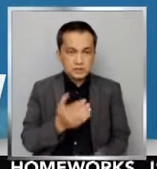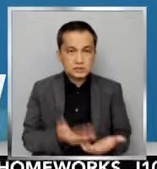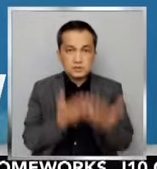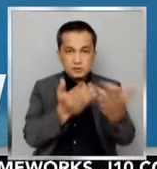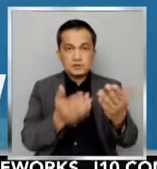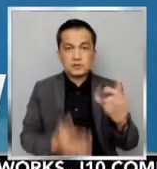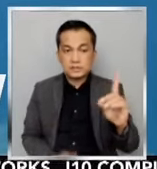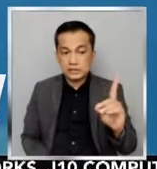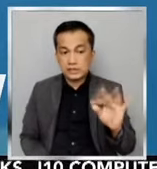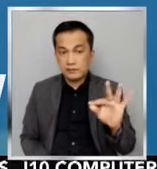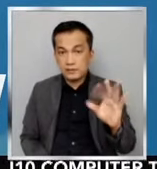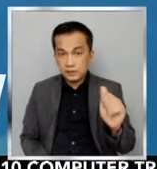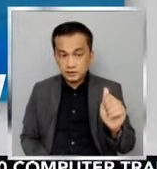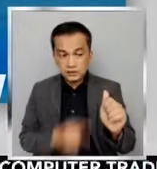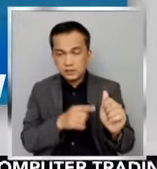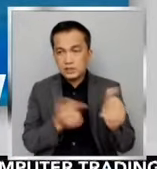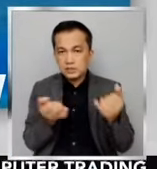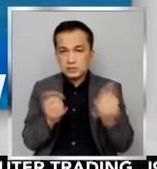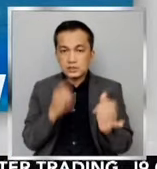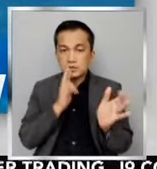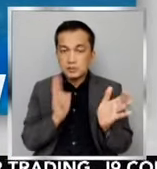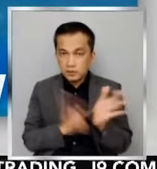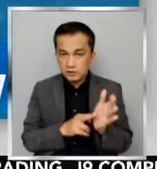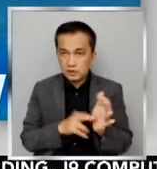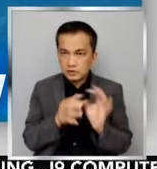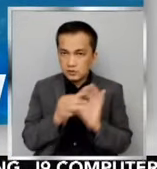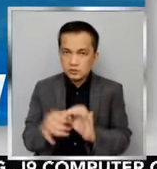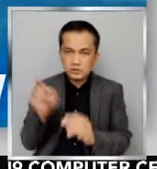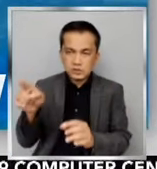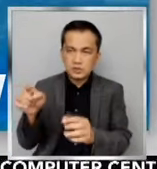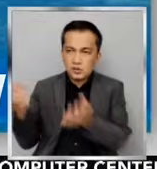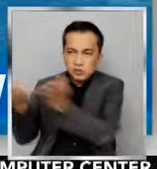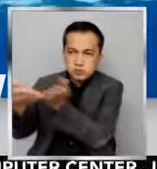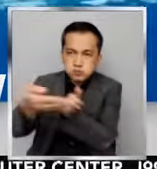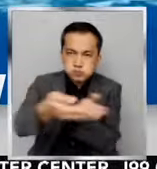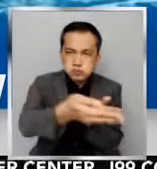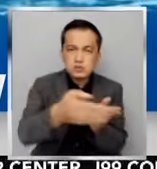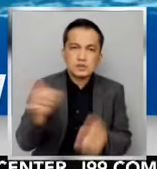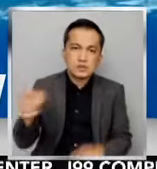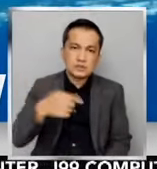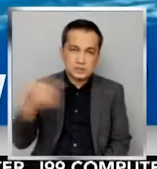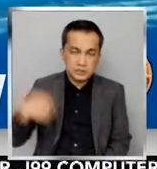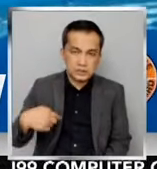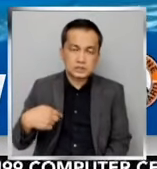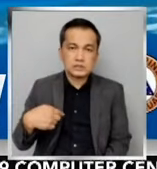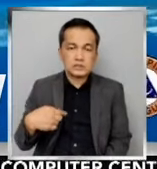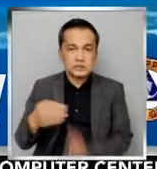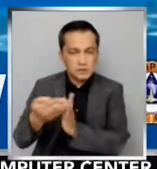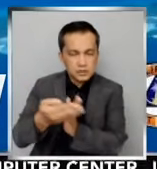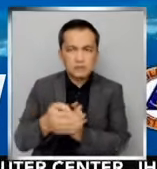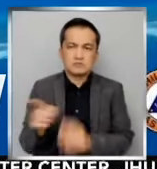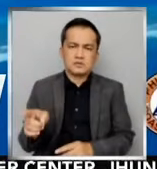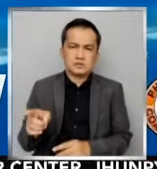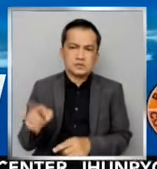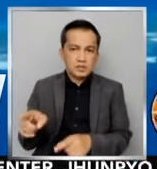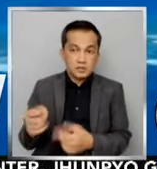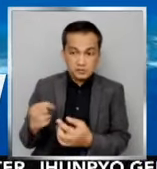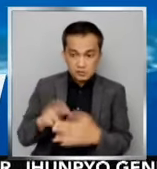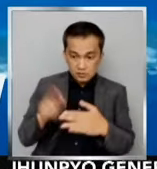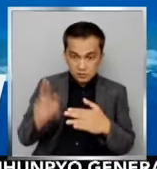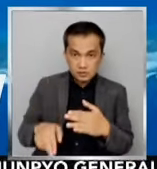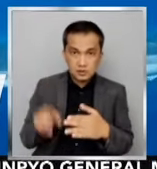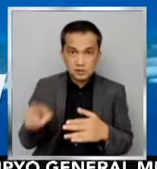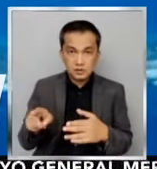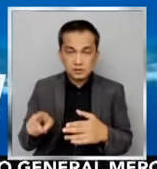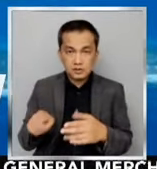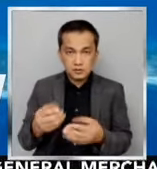Affairs ang incident report kaugnay ng kumpulan ng Chinese vessels. Pero kung ito raw ay magresulta sa paghahain